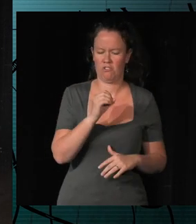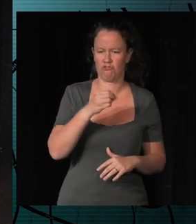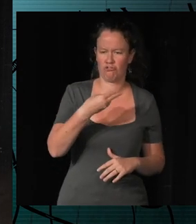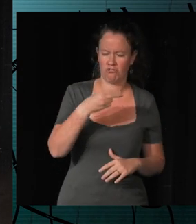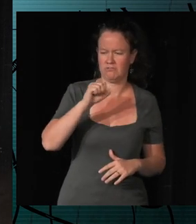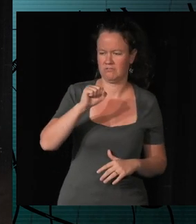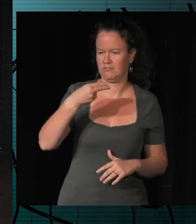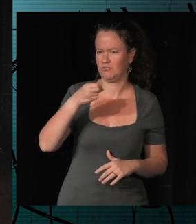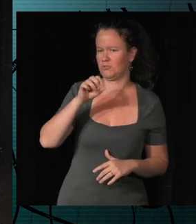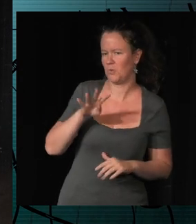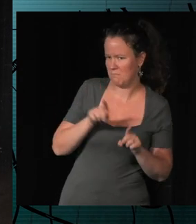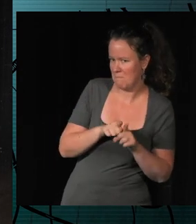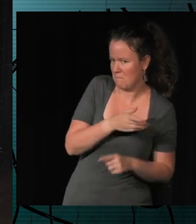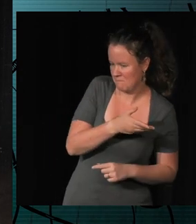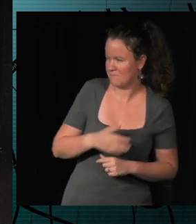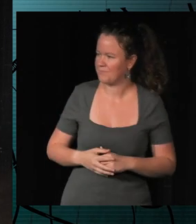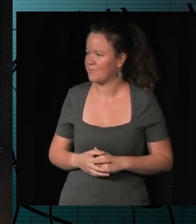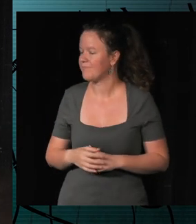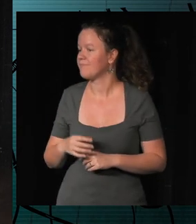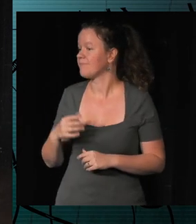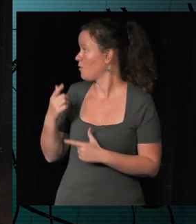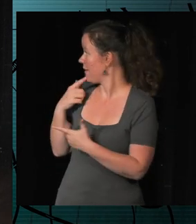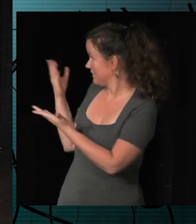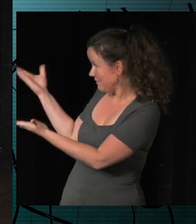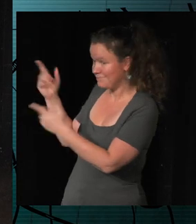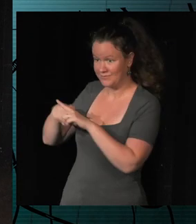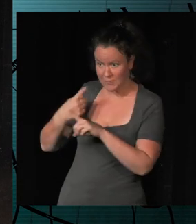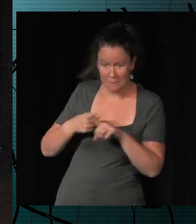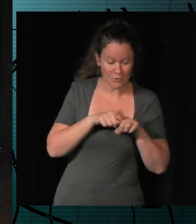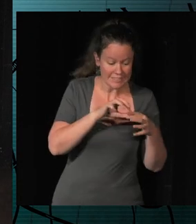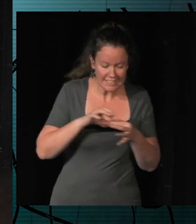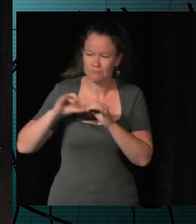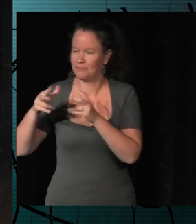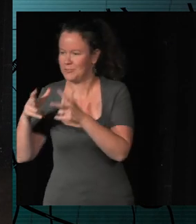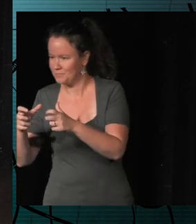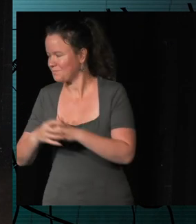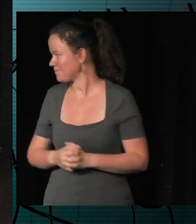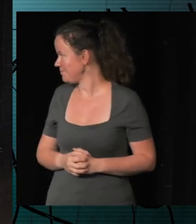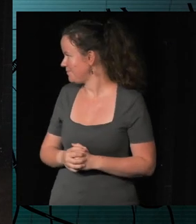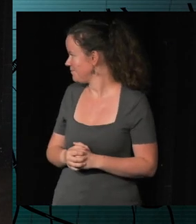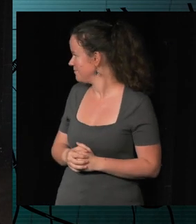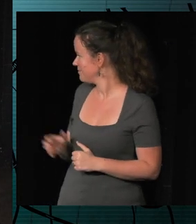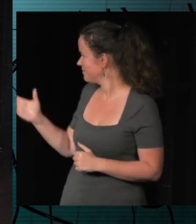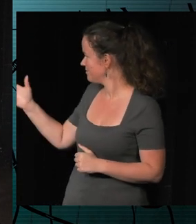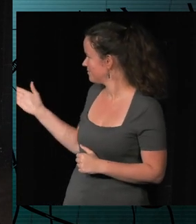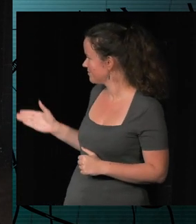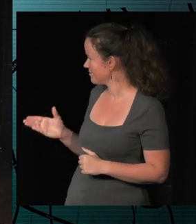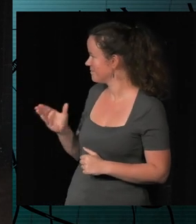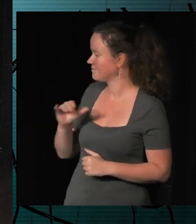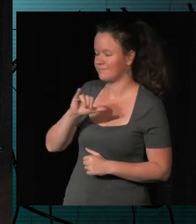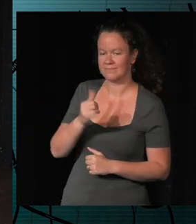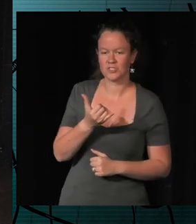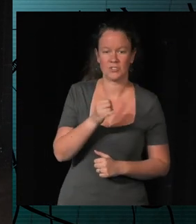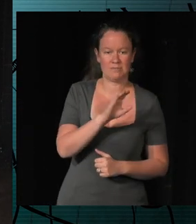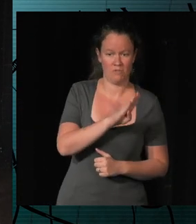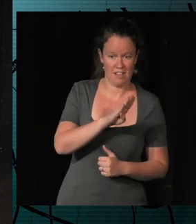parler de ce film là et puis des jeux pour se faire je suis accompagné de Judit Beauvallet Taous